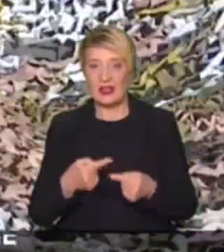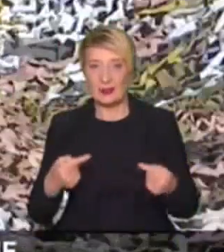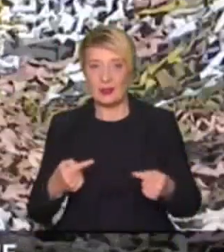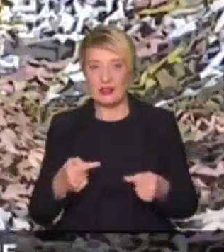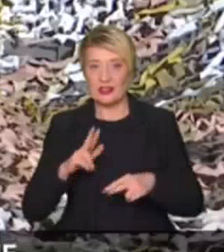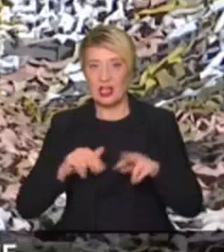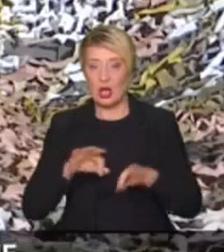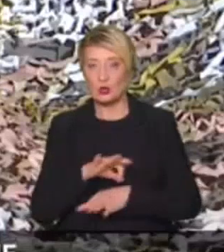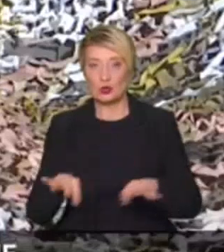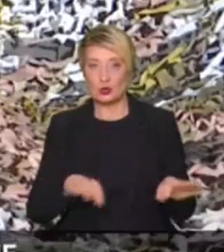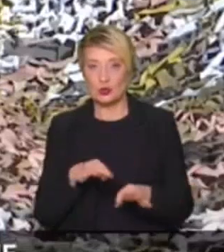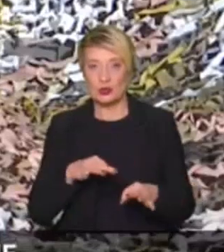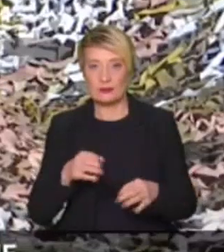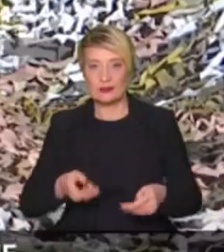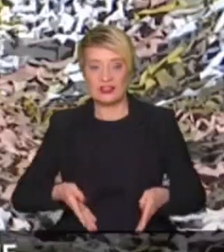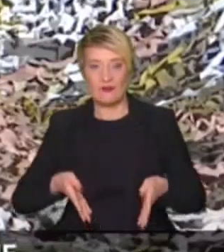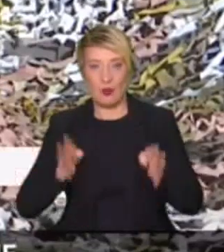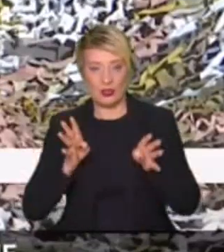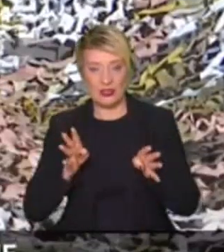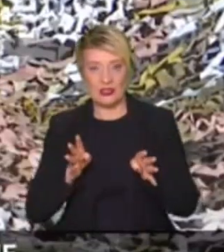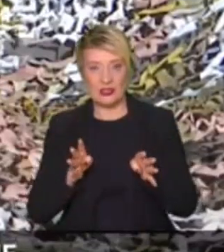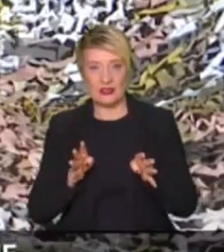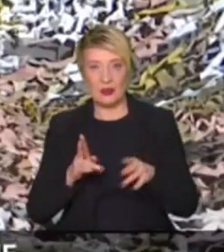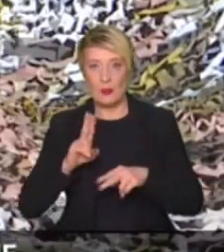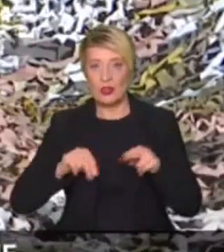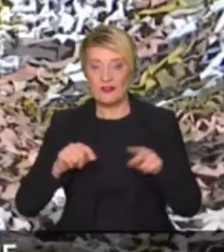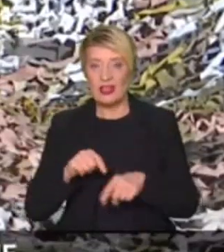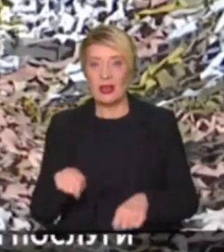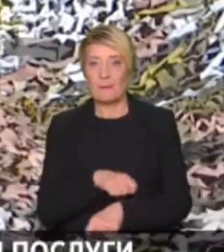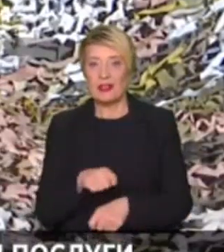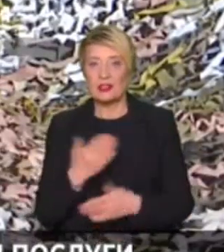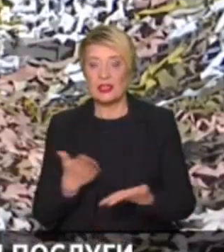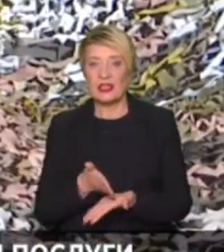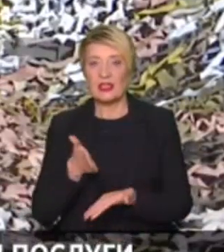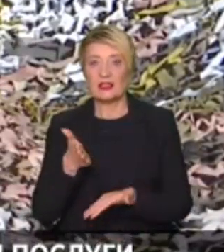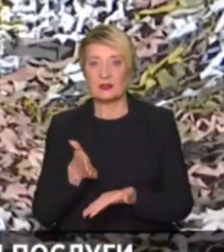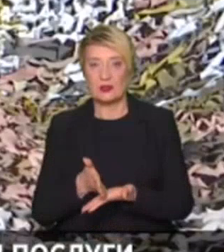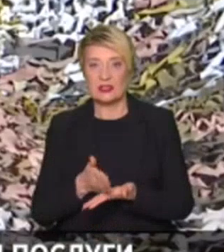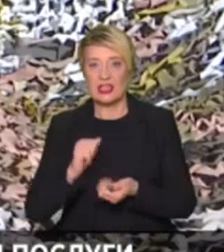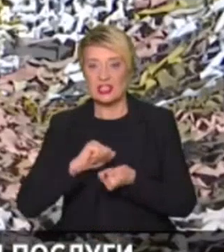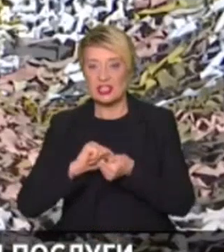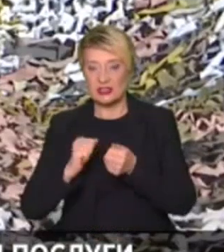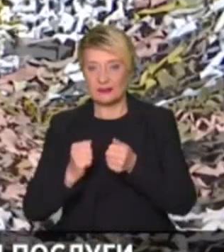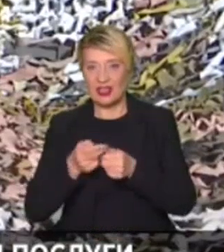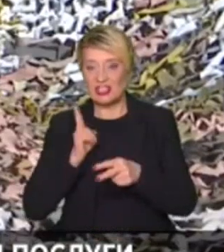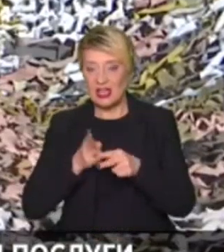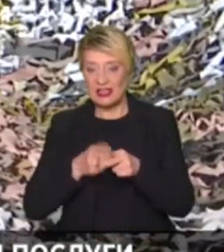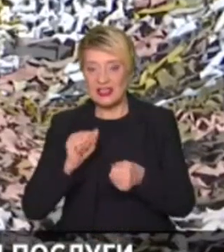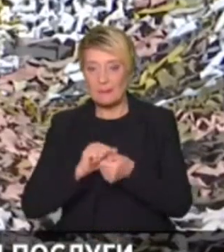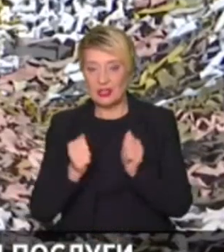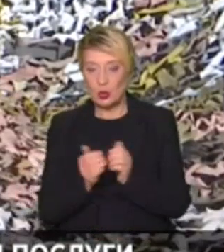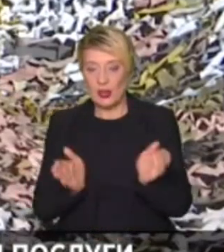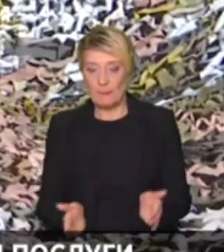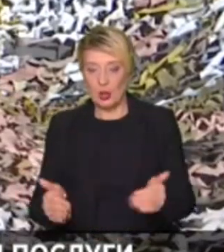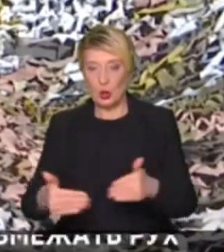конструктор. Вони зводяться чи з цих уже будівельних матеріалів, які існують, залізобетонні блоки, а також насипні